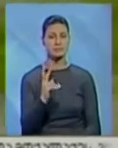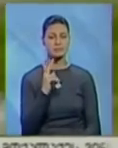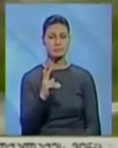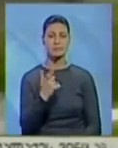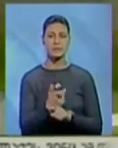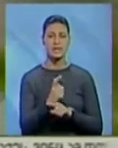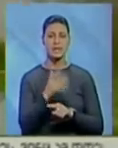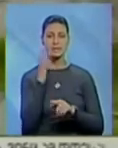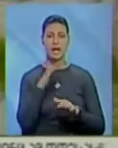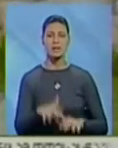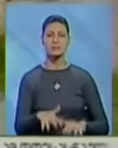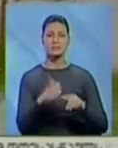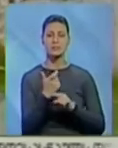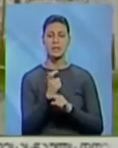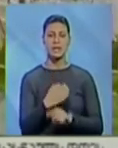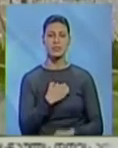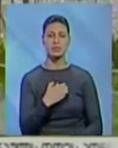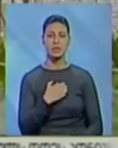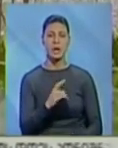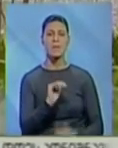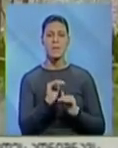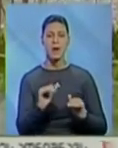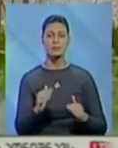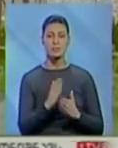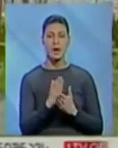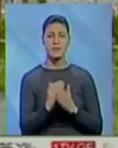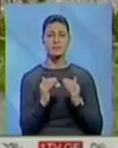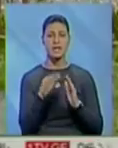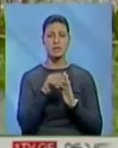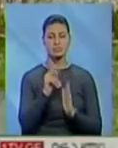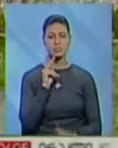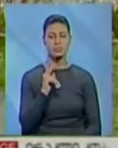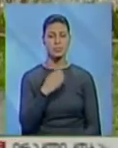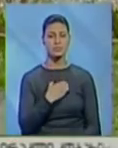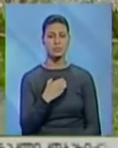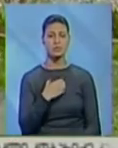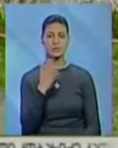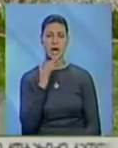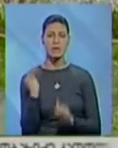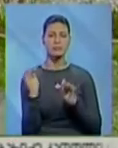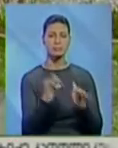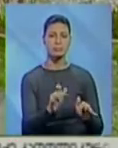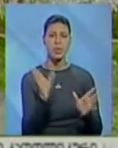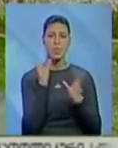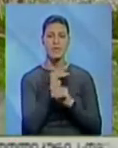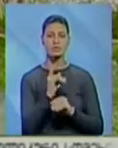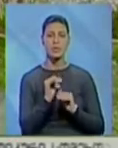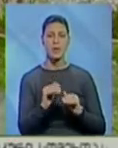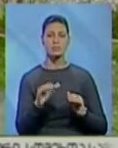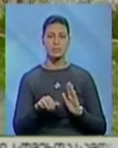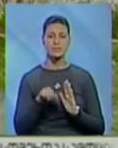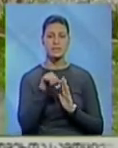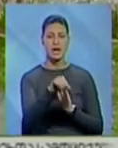და ძალიან გვეშინია, პატარები მყავს სახლში. უყურებთ შიშით, რომ არ გადმოვიდეს მოვასწრო ბავშვების